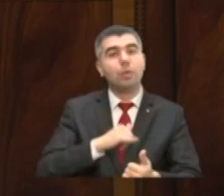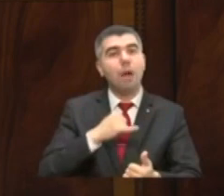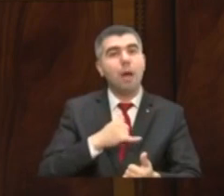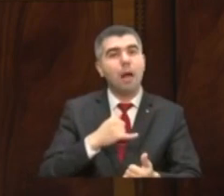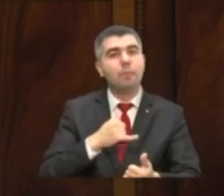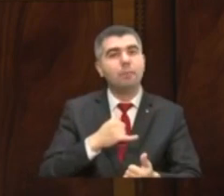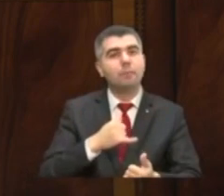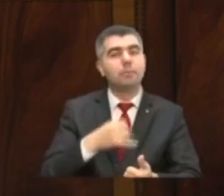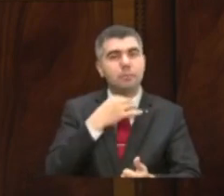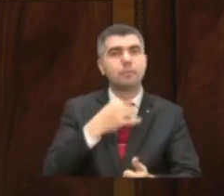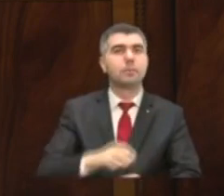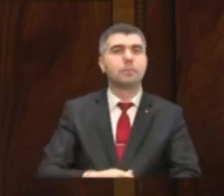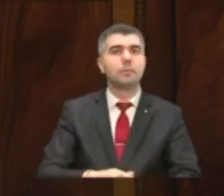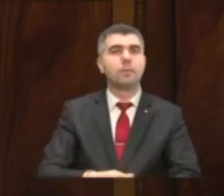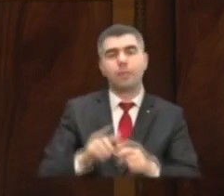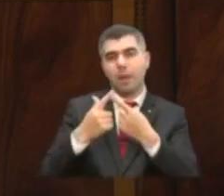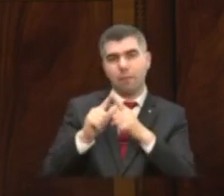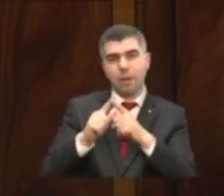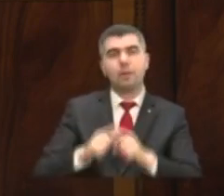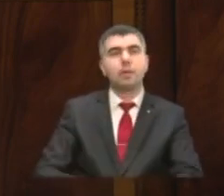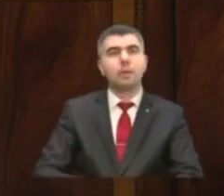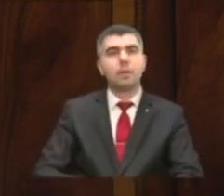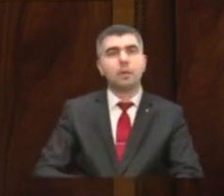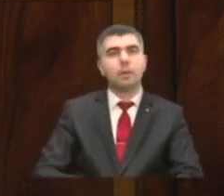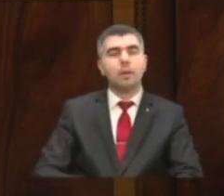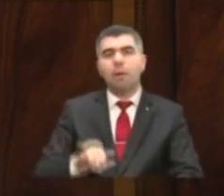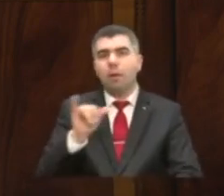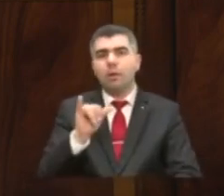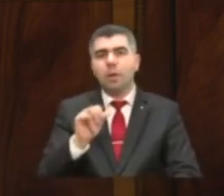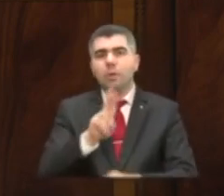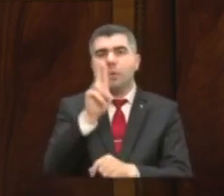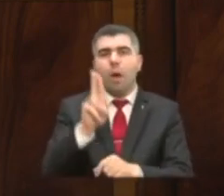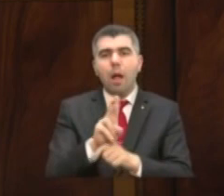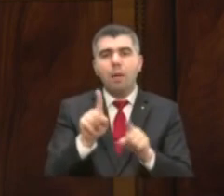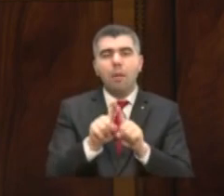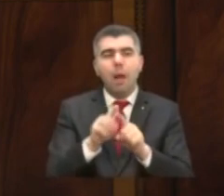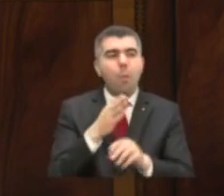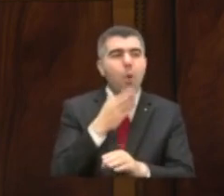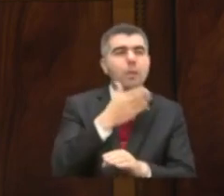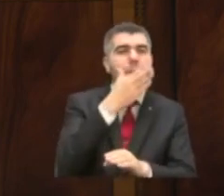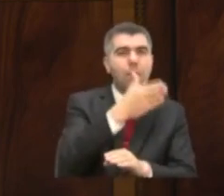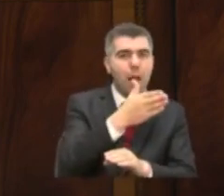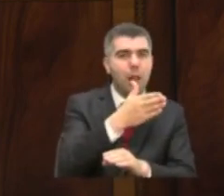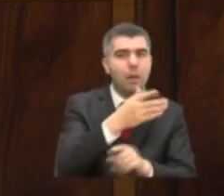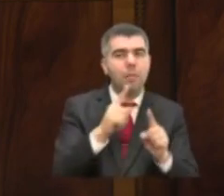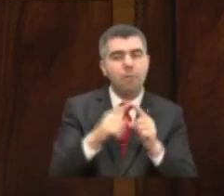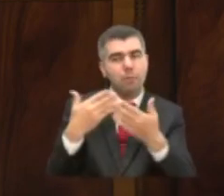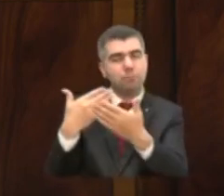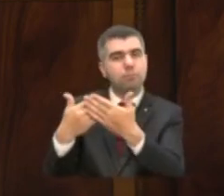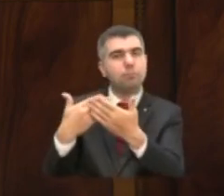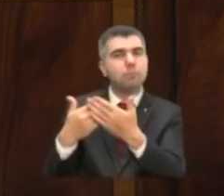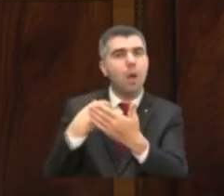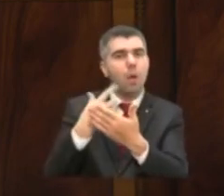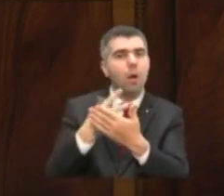ولا السؤال العريض اللي كيواجه اليوم الشباب هو سؤال الأمل في المستقبل وسؤال الثقة في الدولة